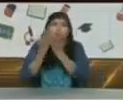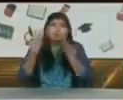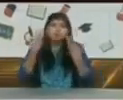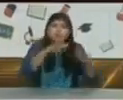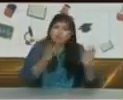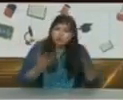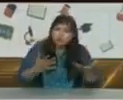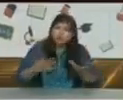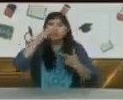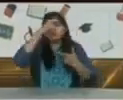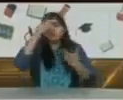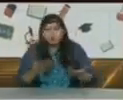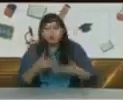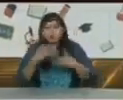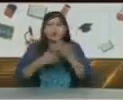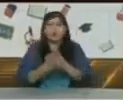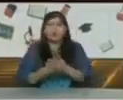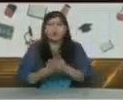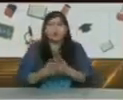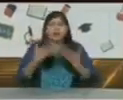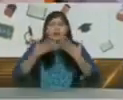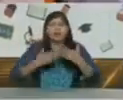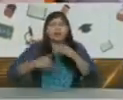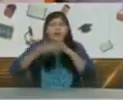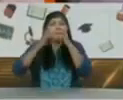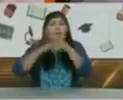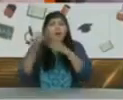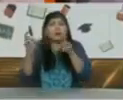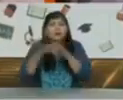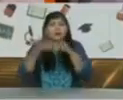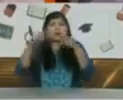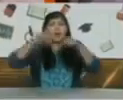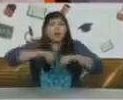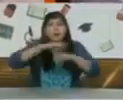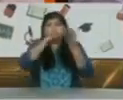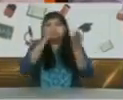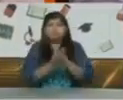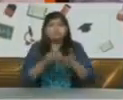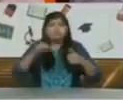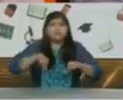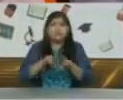की नींव में एक खालीपन जैसा है। इस कमी को भरना